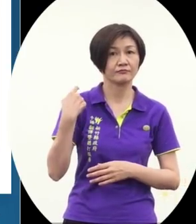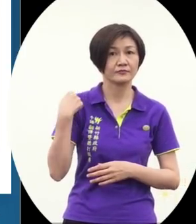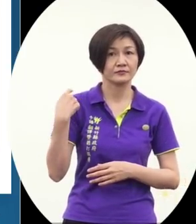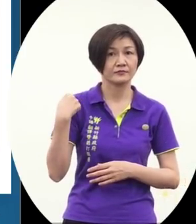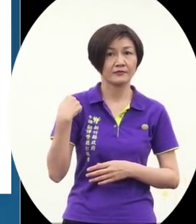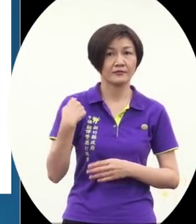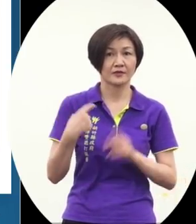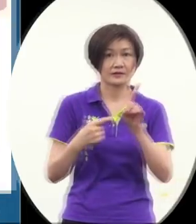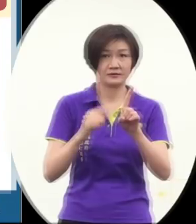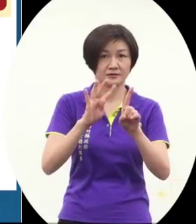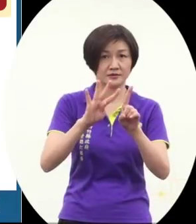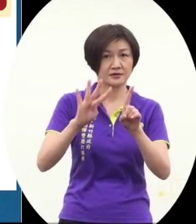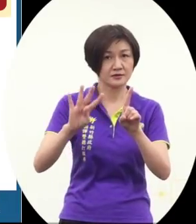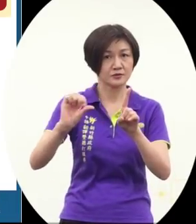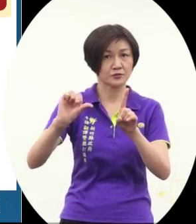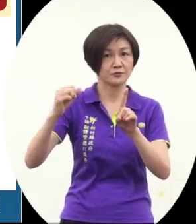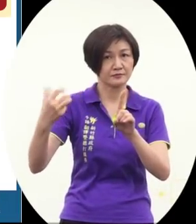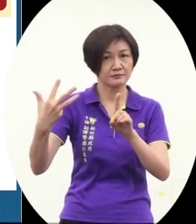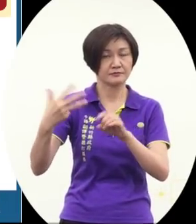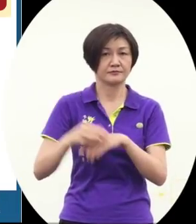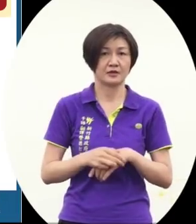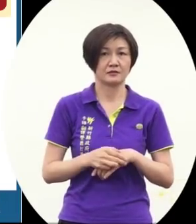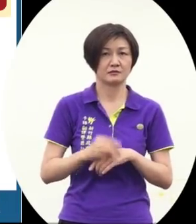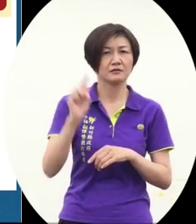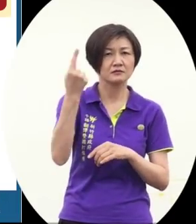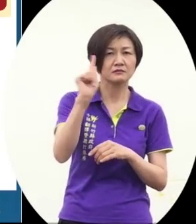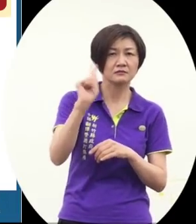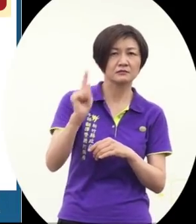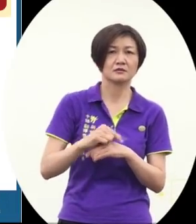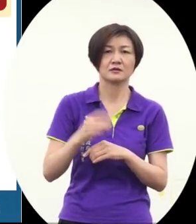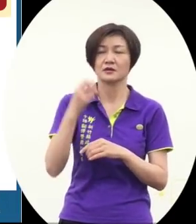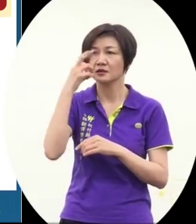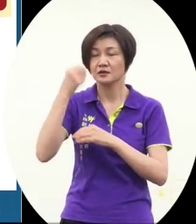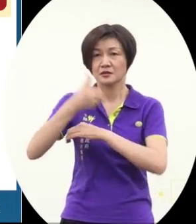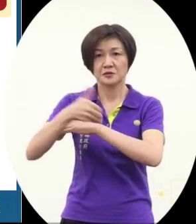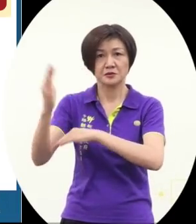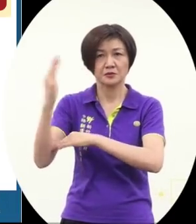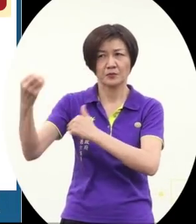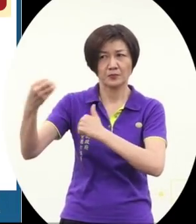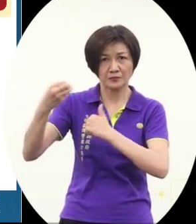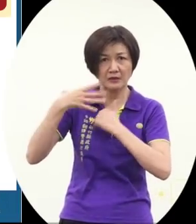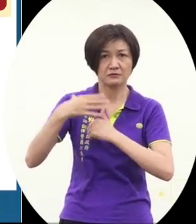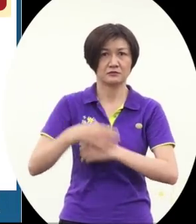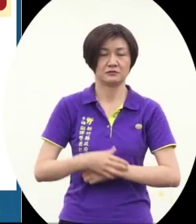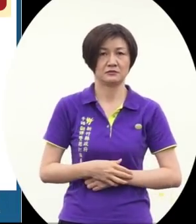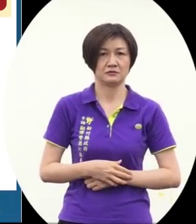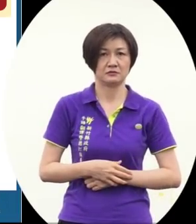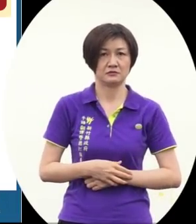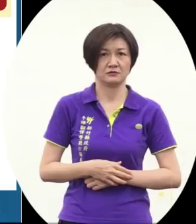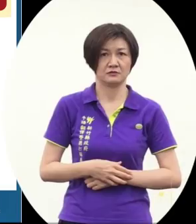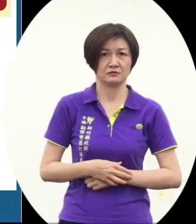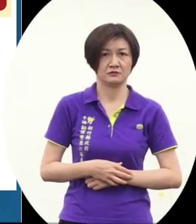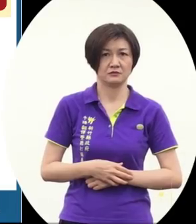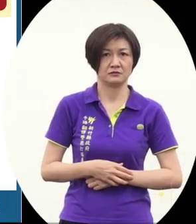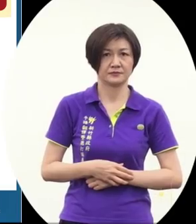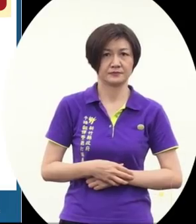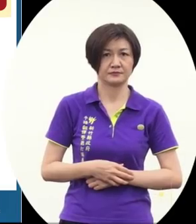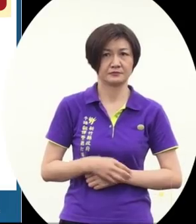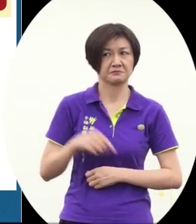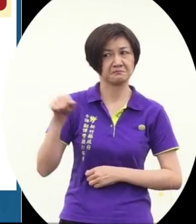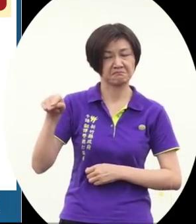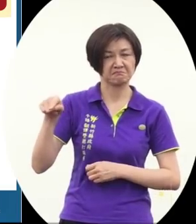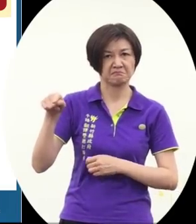个14458是昨天宜兰县政府通知我们的这一个案